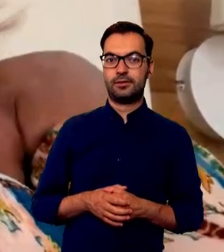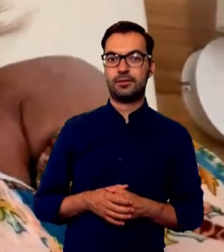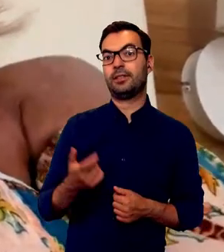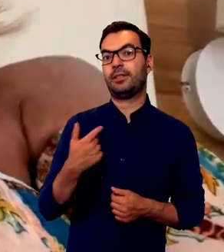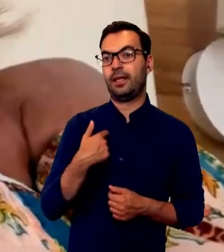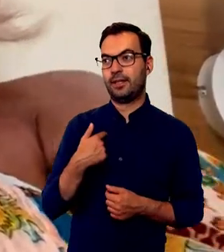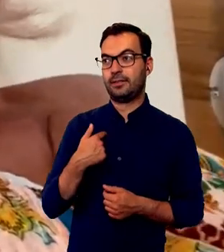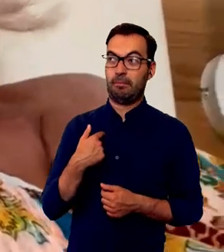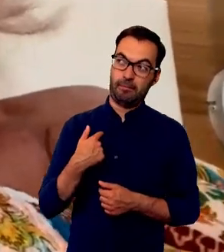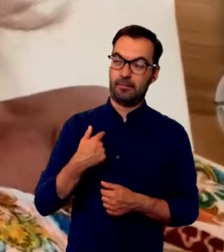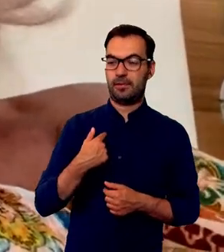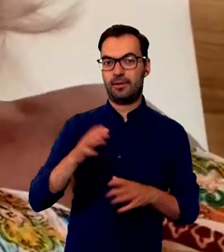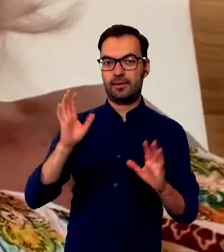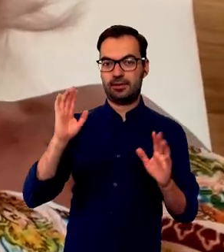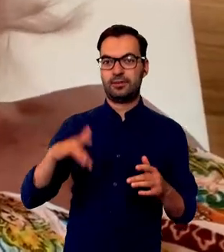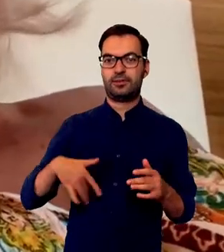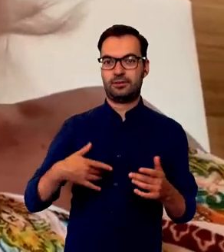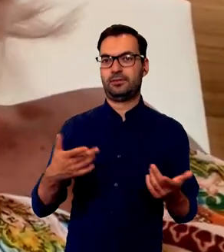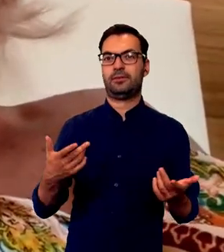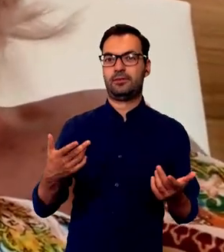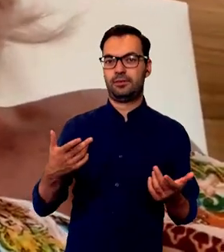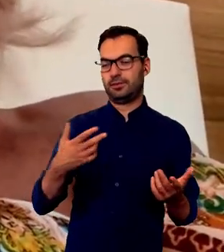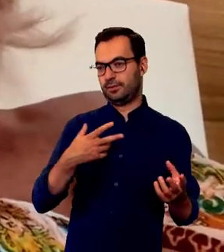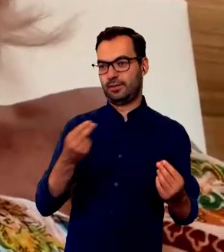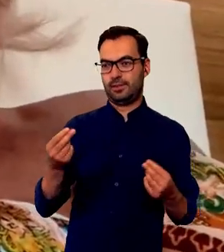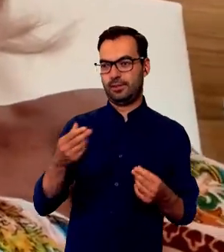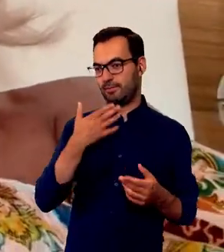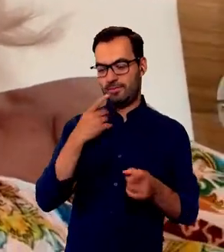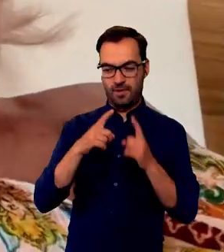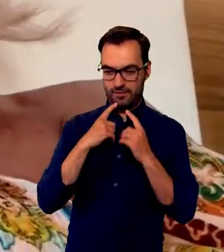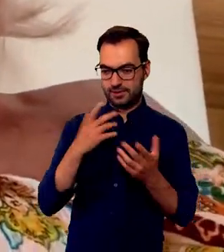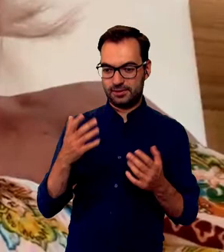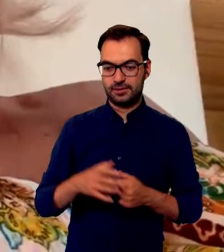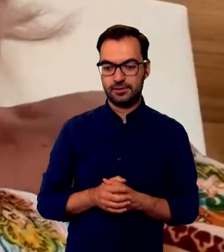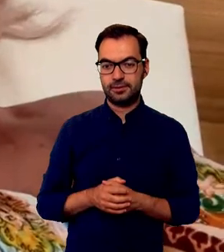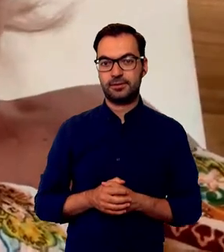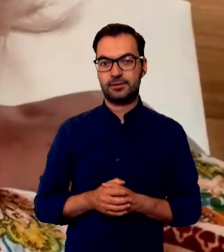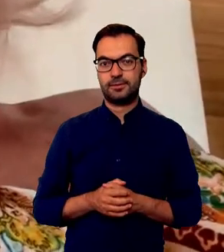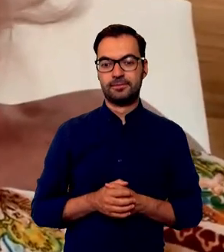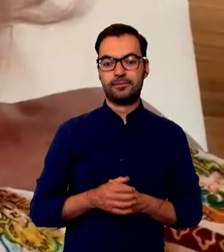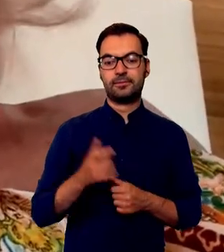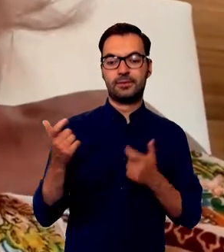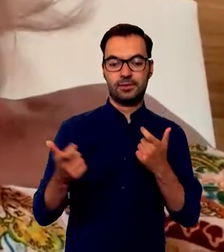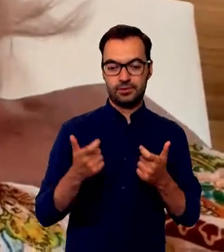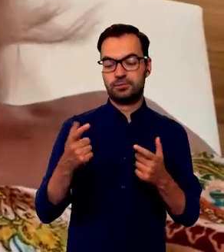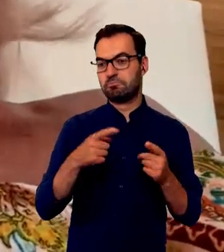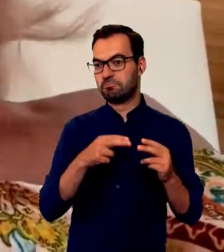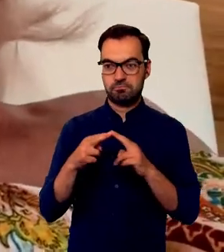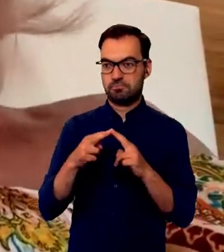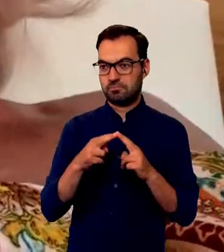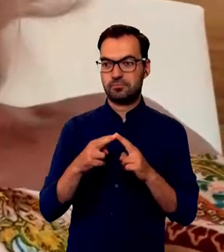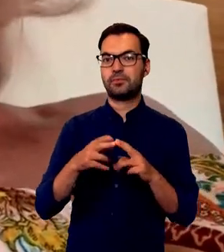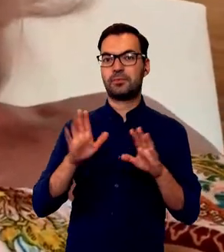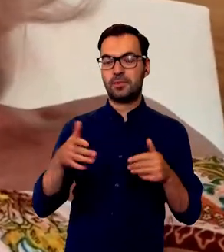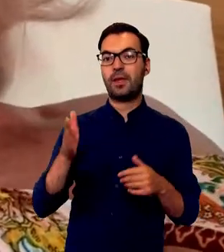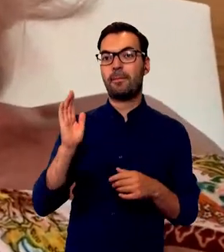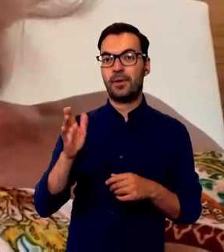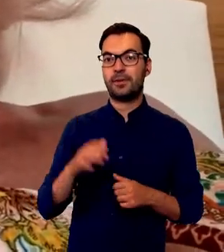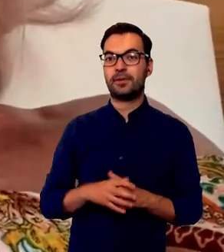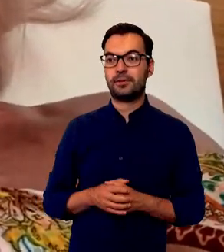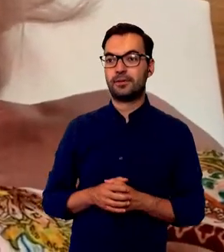jak to ja tam, co mi tam jakaś księżniczka, mówię teraz natychmiast, nie ma takiej opcji. Zorganizowaliśmy się. No a